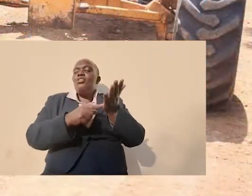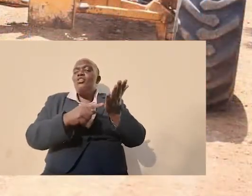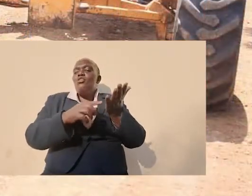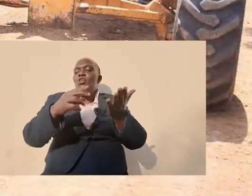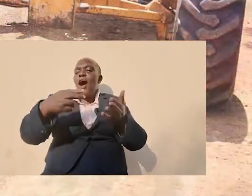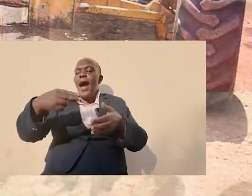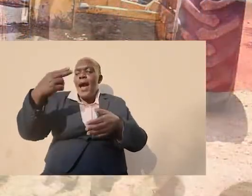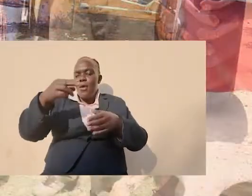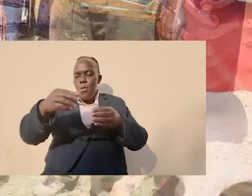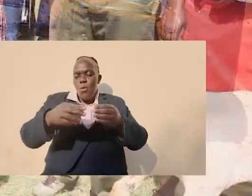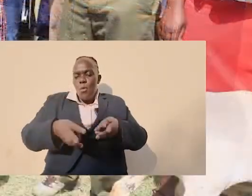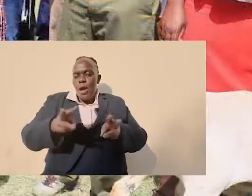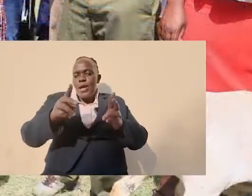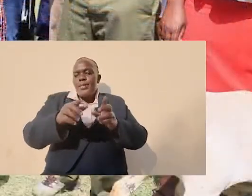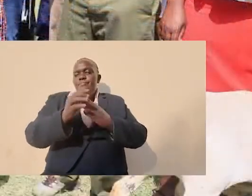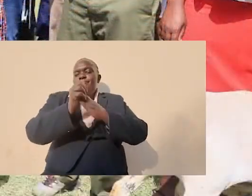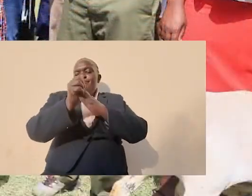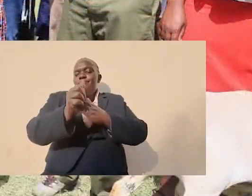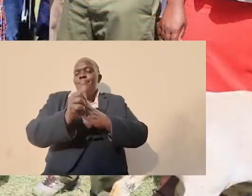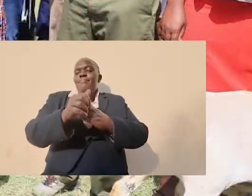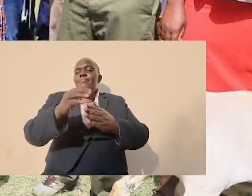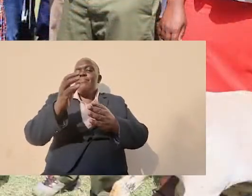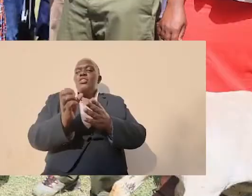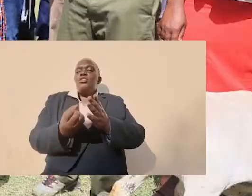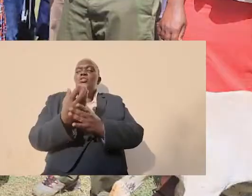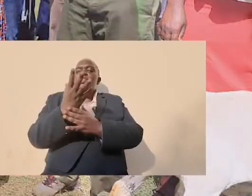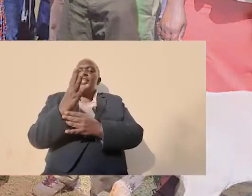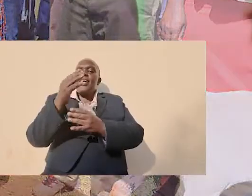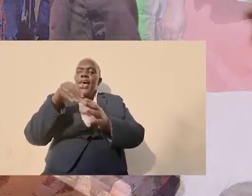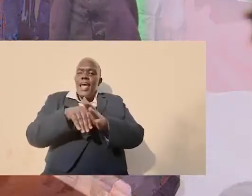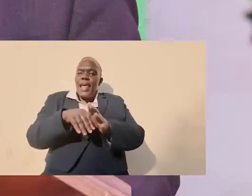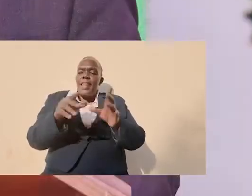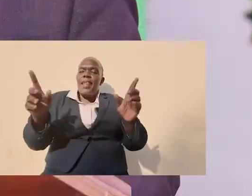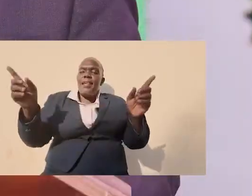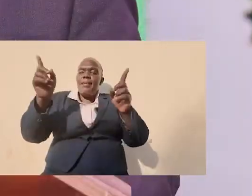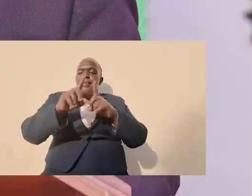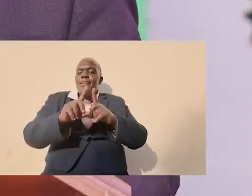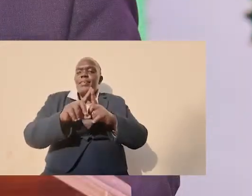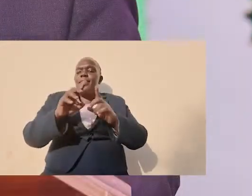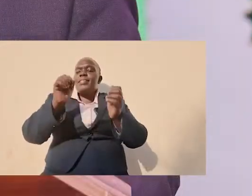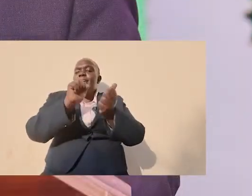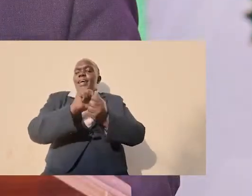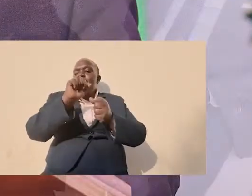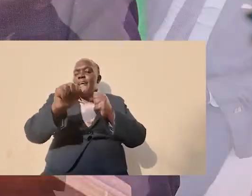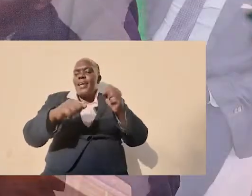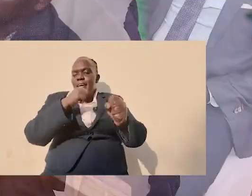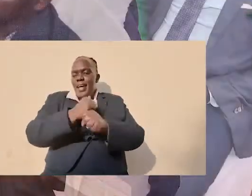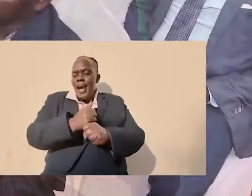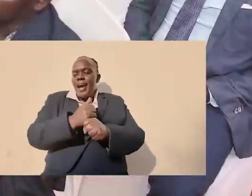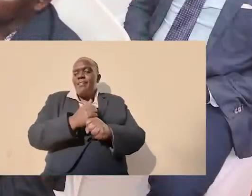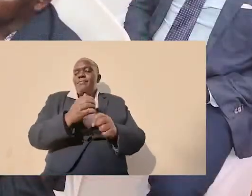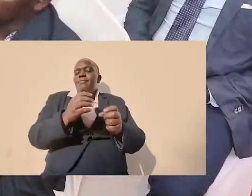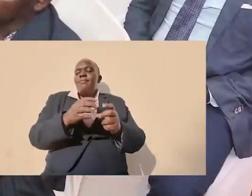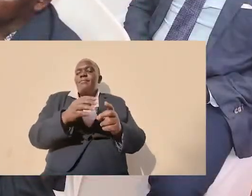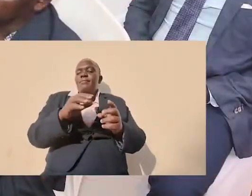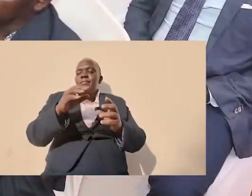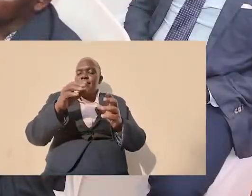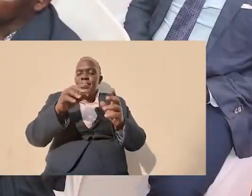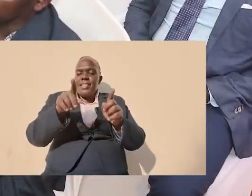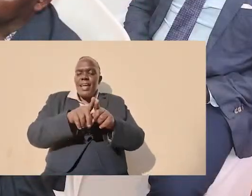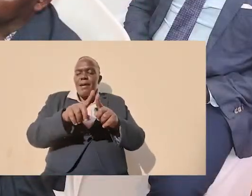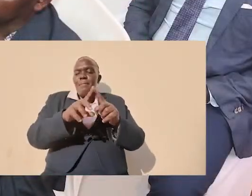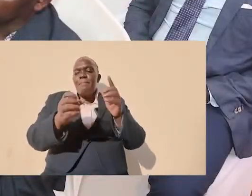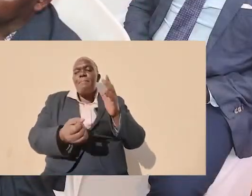barabara, umeme na kilimo katika kaunti ya Elgeyo Marakwet. Pia ametoa wito wa uongozi bora na ubunifu wakati